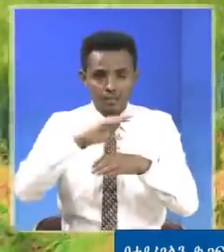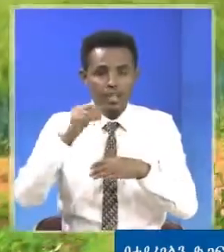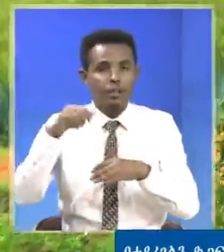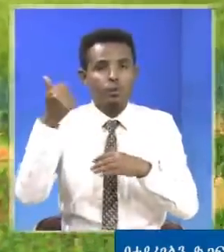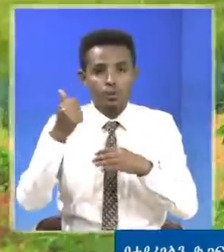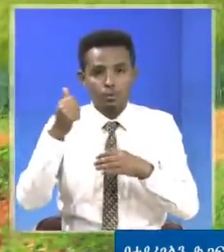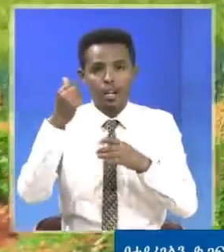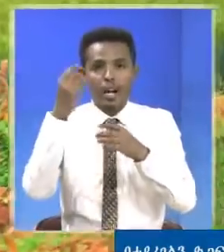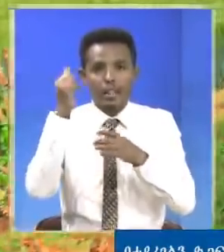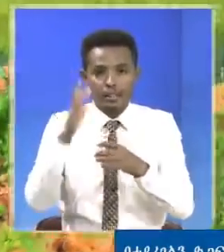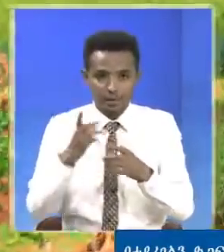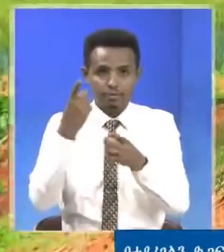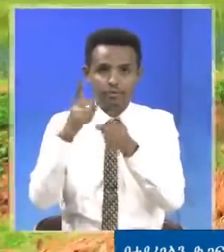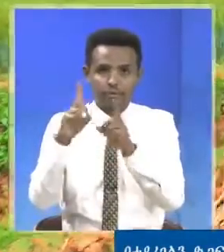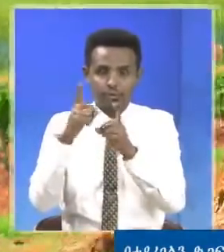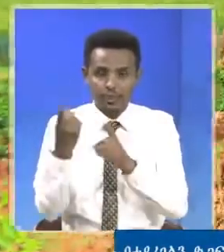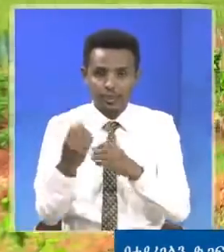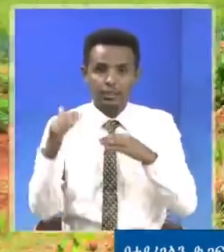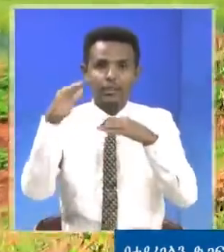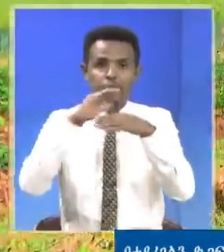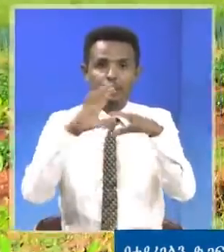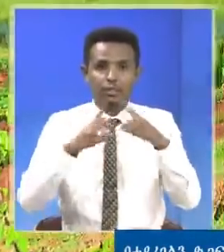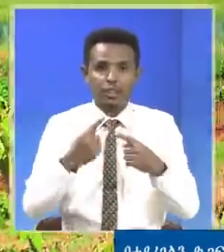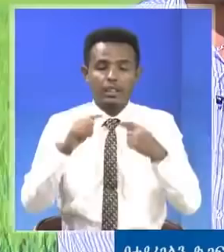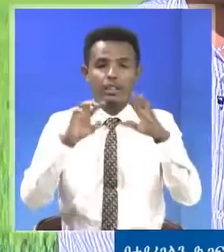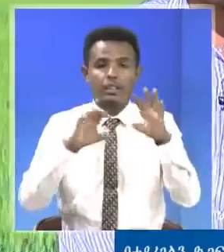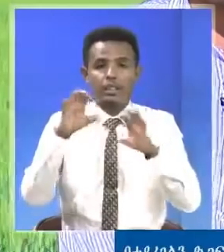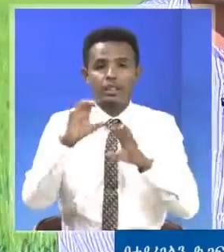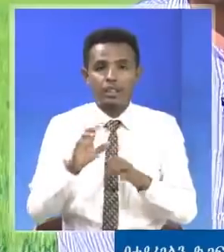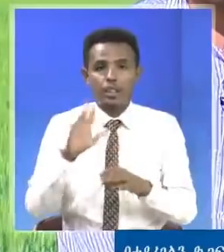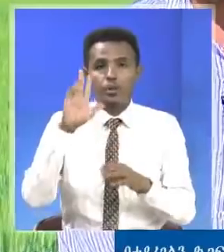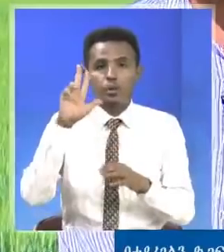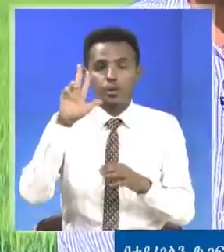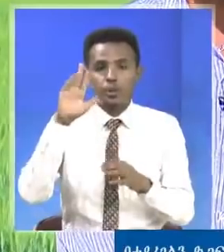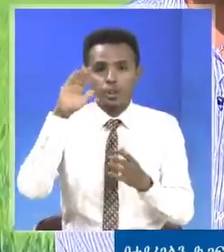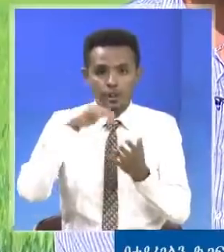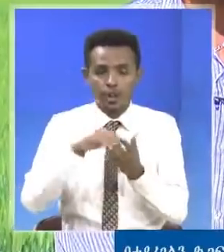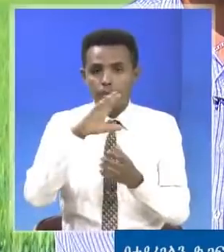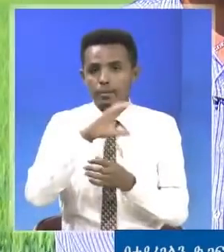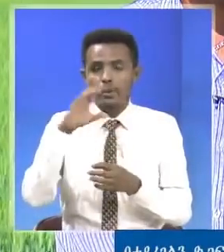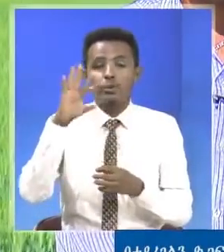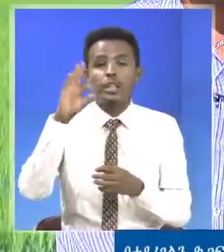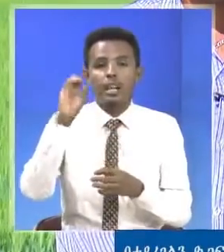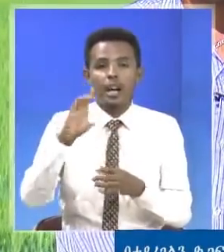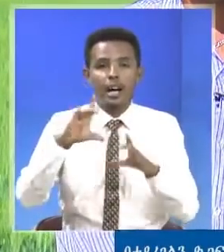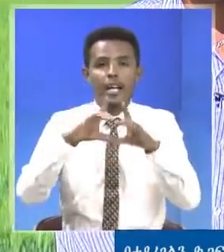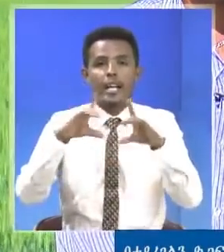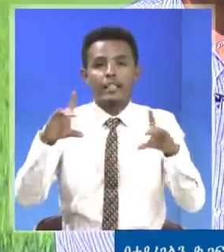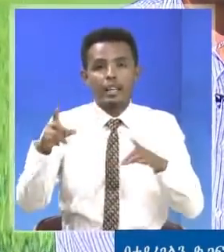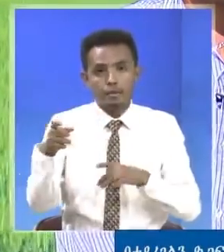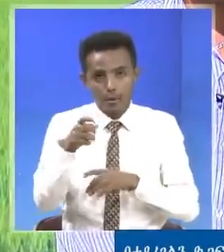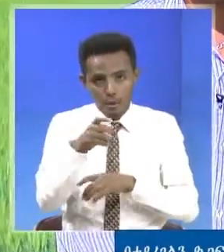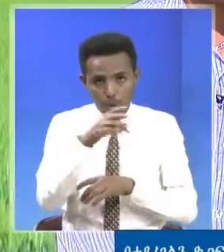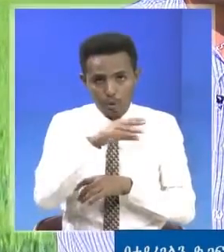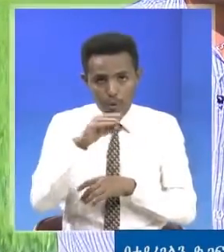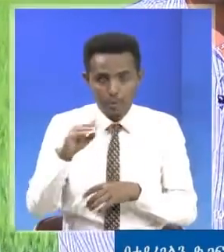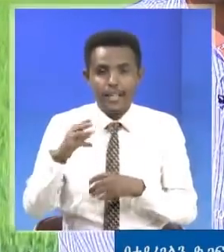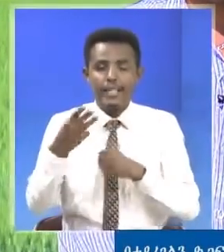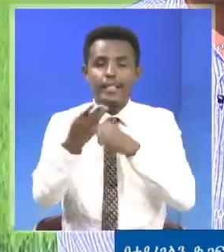መሆኑን የፕሮጀክቱ ጽህፈት ቤት ስራ አስኪያጅ አቶ አብዮት ብሩ ተናግረዋል። 3590 ሄክታር የሚሆነው በስንዴ ሰብል